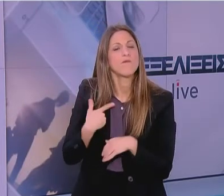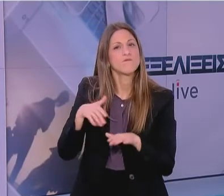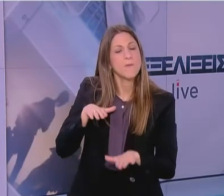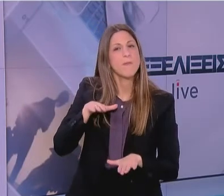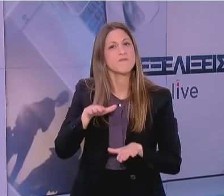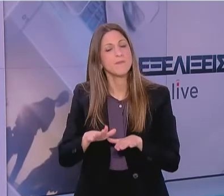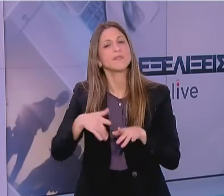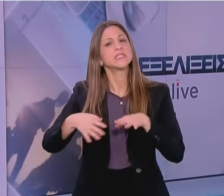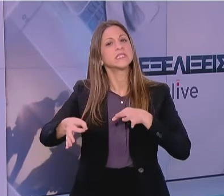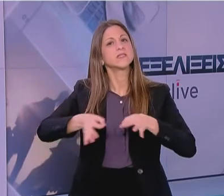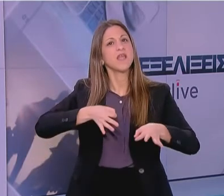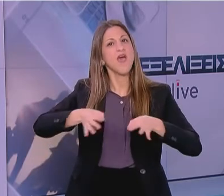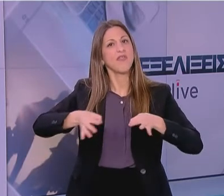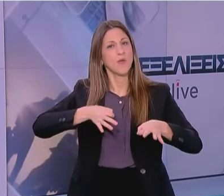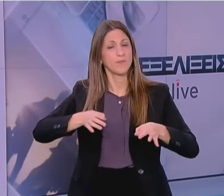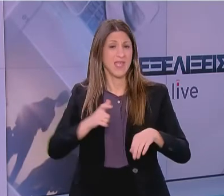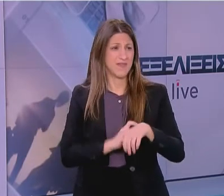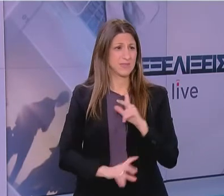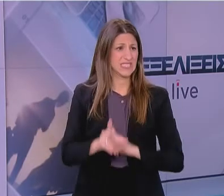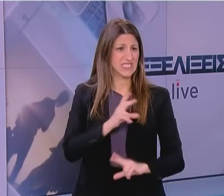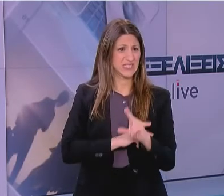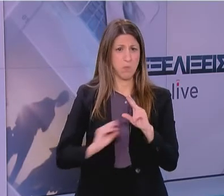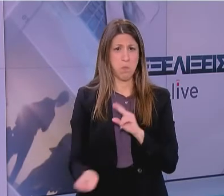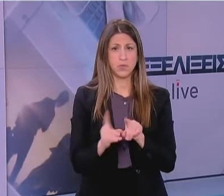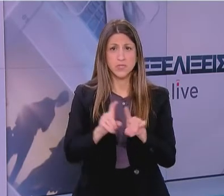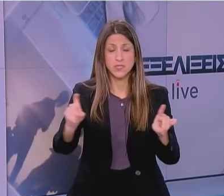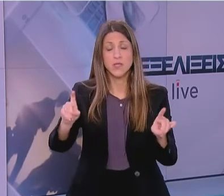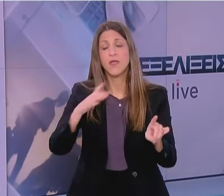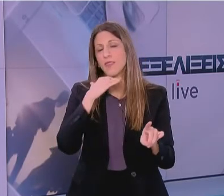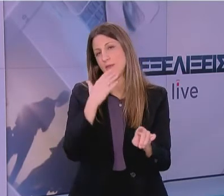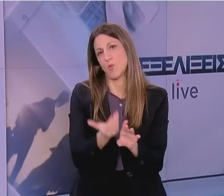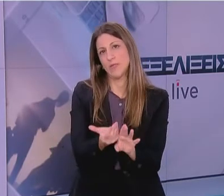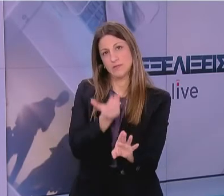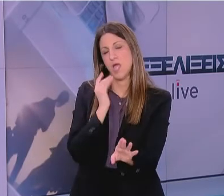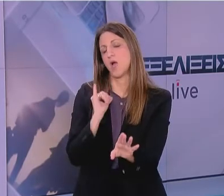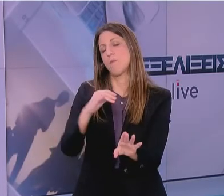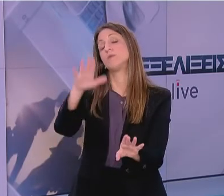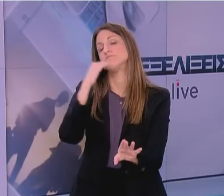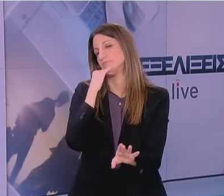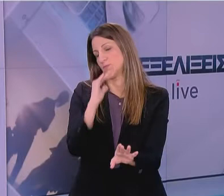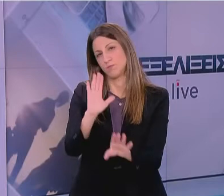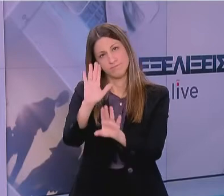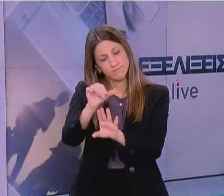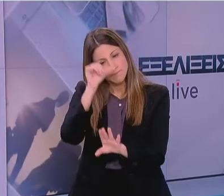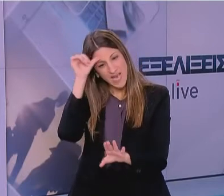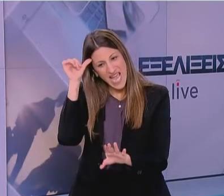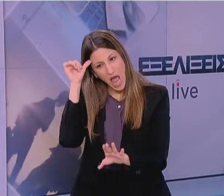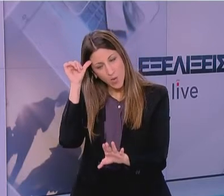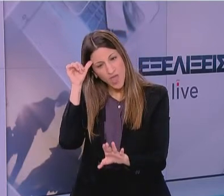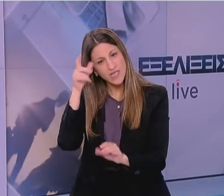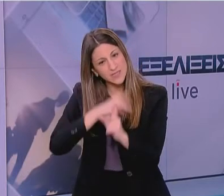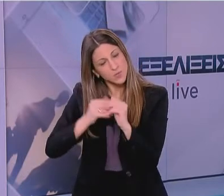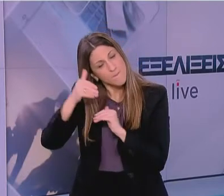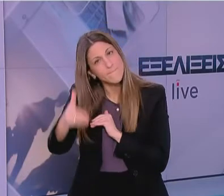στρατηγική μας. Οι συζητήσεις αυτές για το τι θα συμβεί νομίζω είναι πολύ πρωίμες και νομίζω λιγάκι μας βγάζουν και